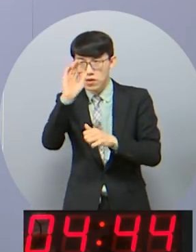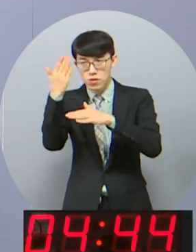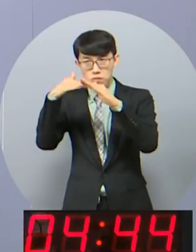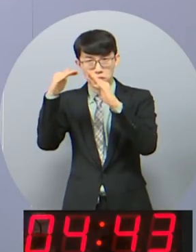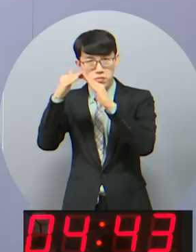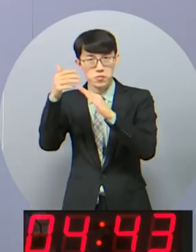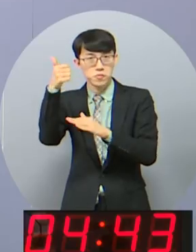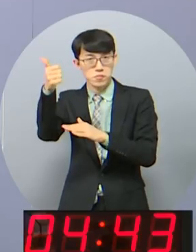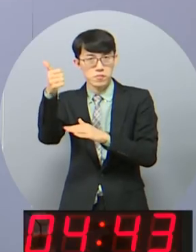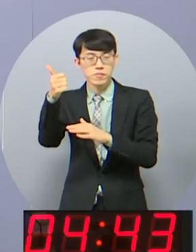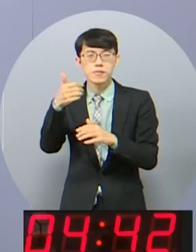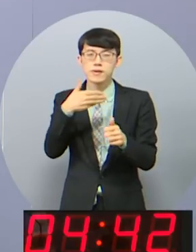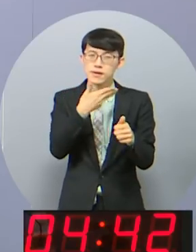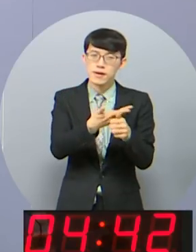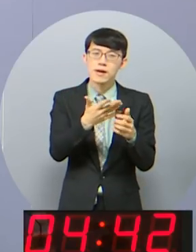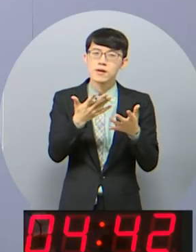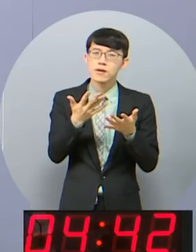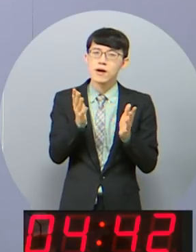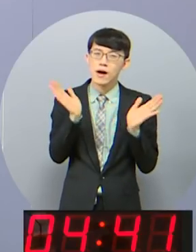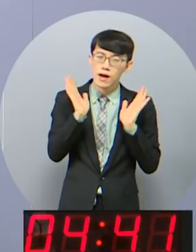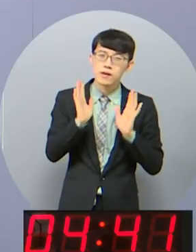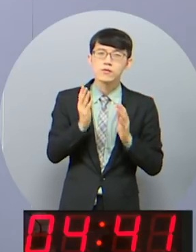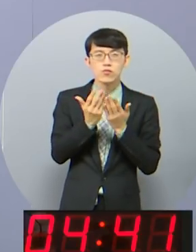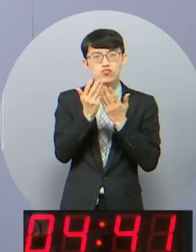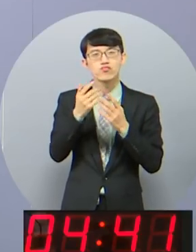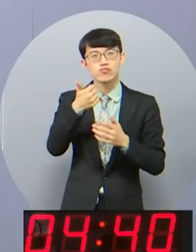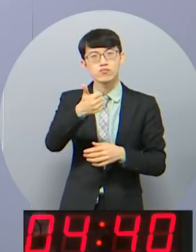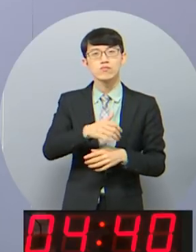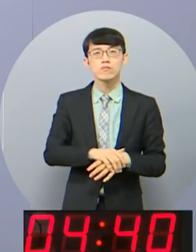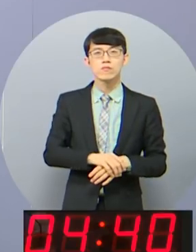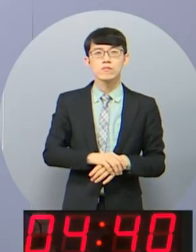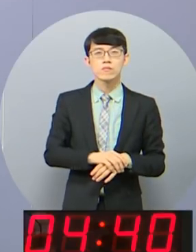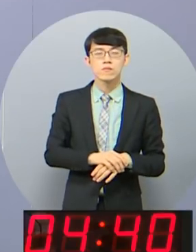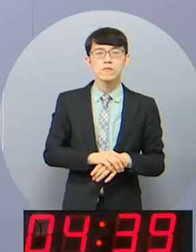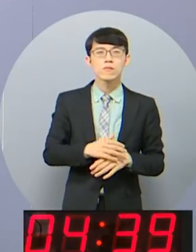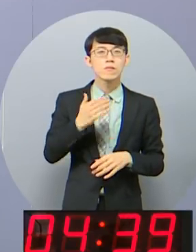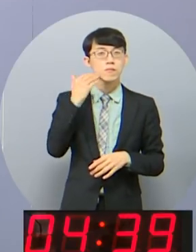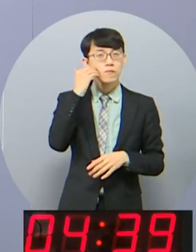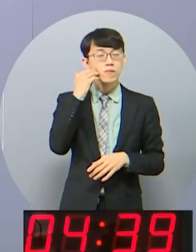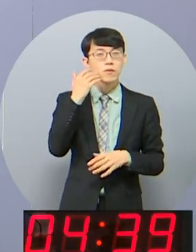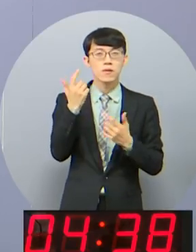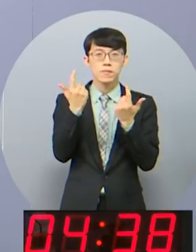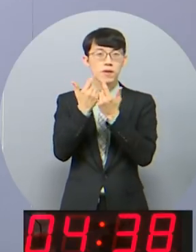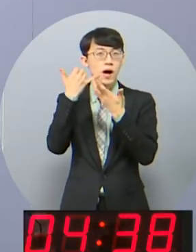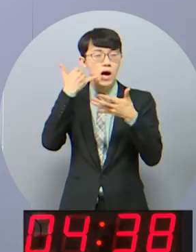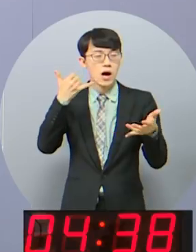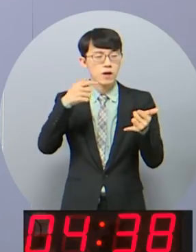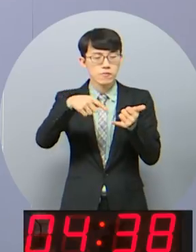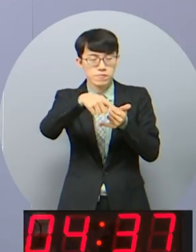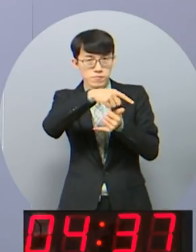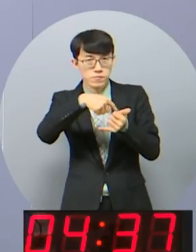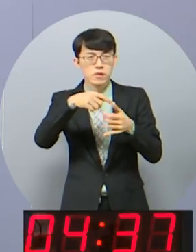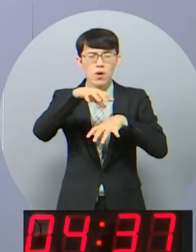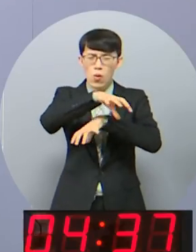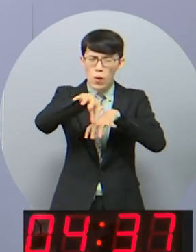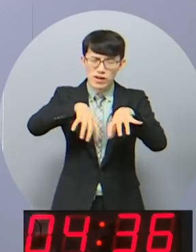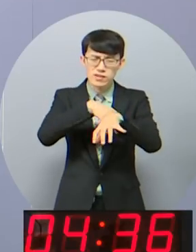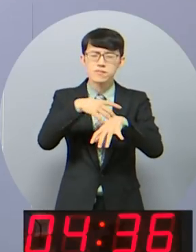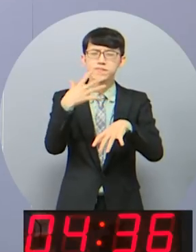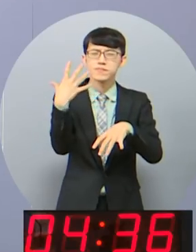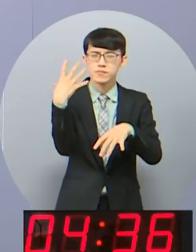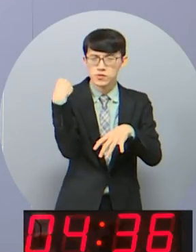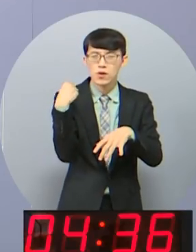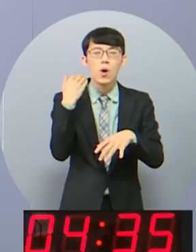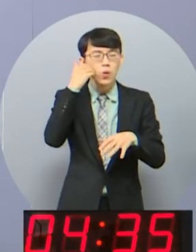弟会当较一个环境较好个。所以，如果若甲咱北角地区个环境虽然是旧，若甲做